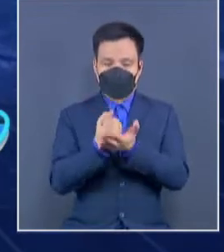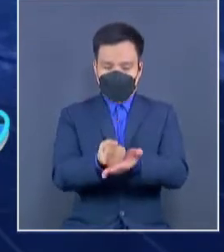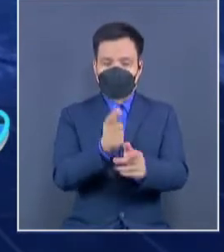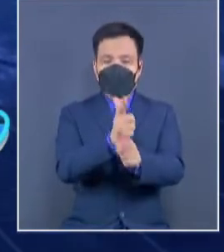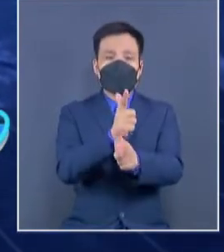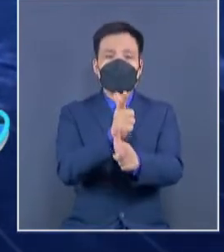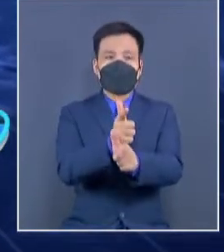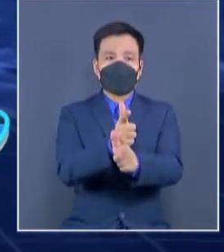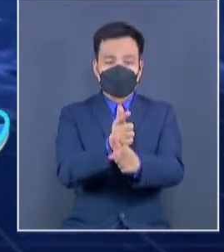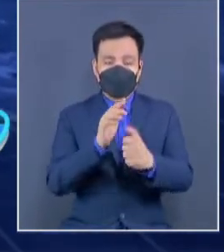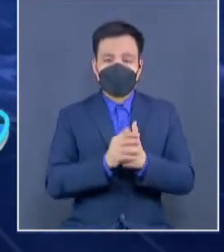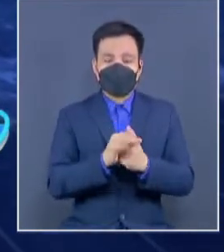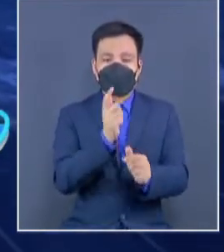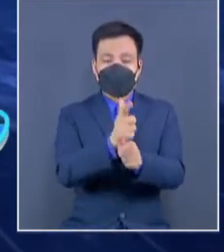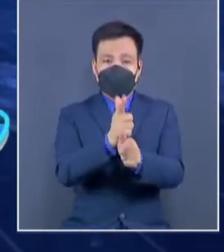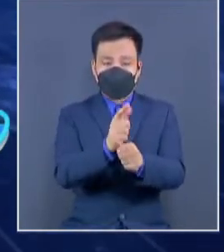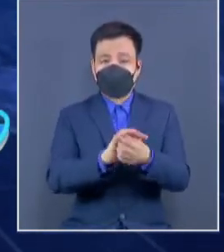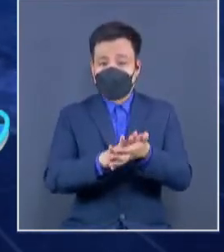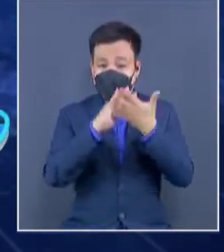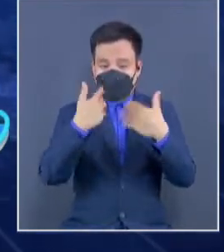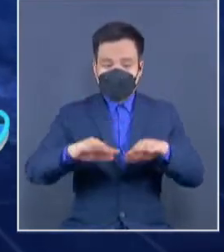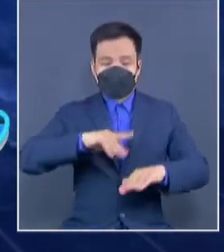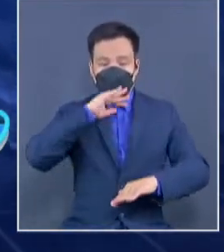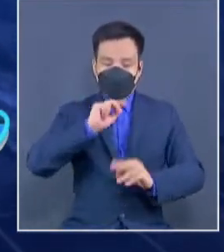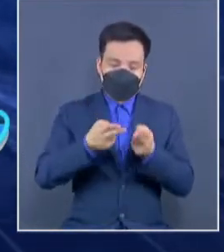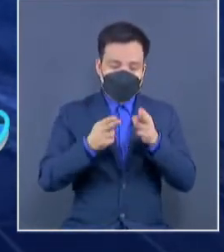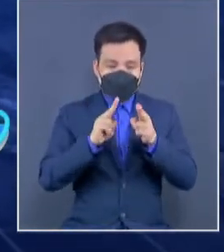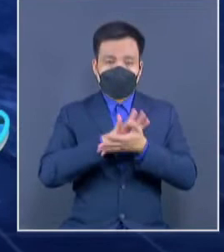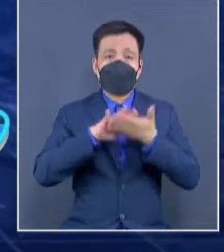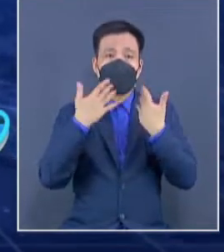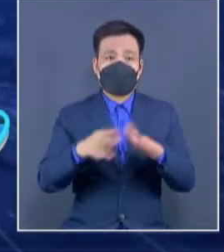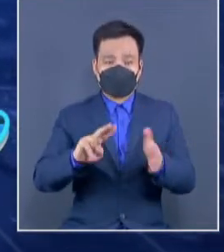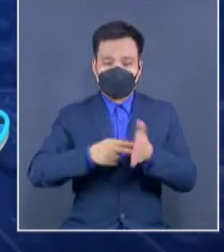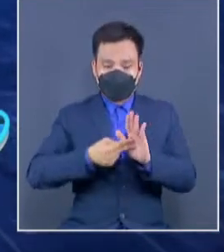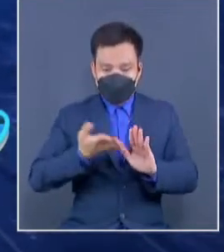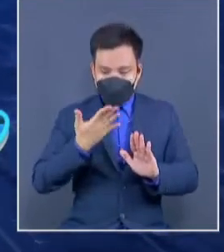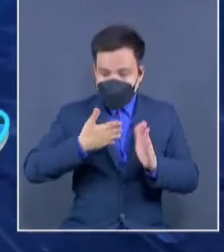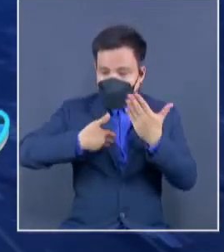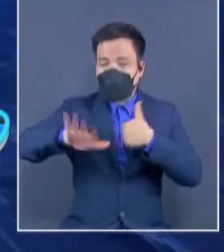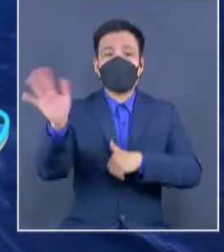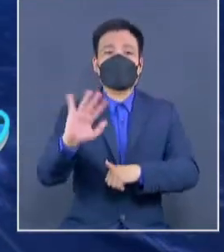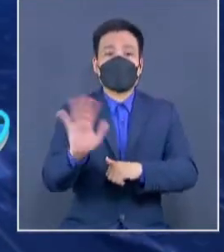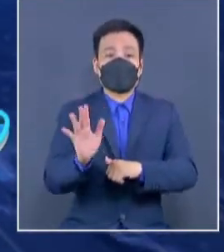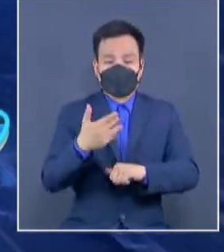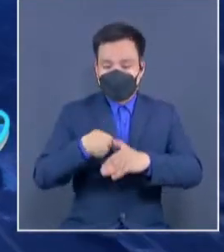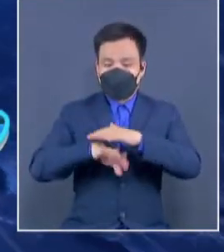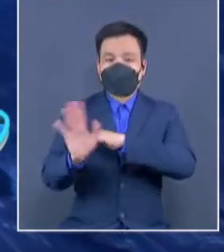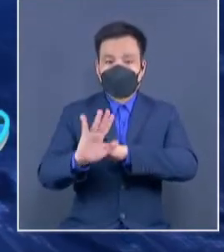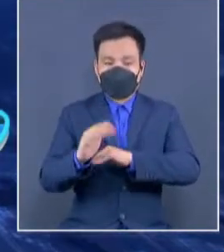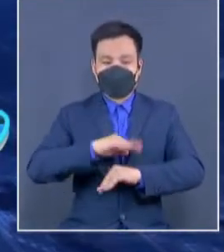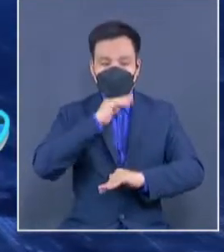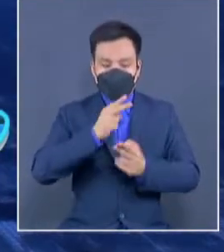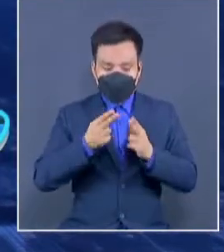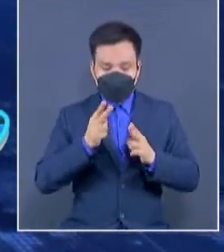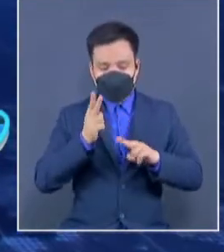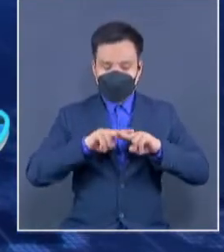ให้แล้วทีนี้สิ่งที่เกิดขึ้นคือหลังจากที่คุณลุงท่านนี้ทานเสร็จเนี่ยไม่ใช่ว่าแกทานเสร็จแล้วแกไปเลยน ะ แกทานเสร็จแล้วแกก็ไม่ลุกไปไ